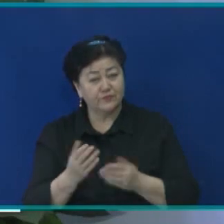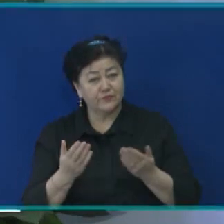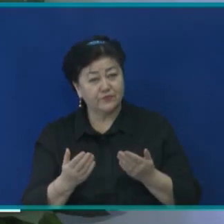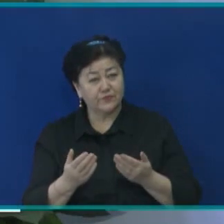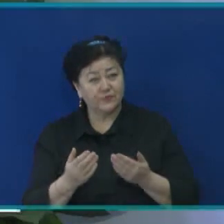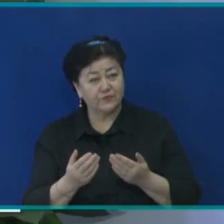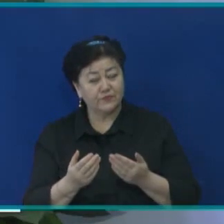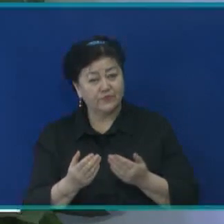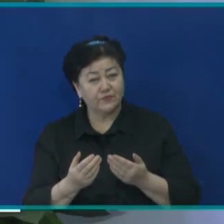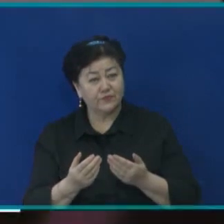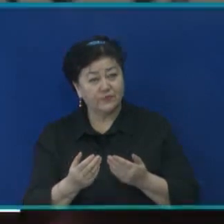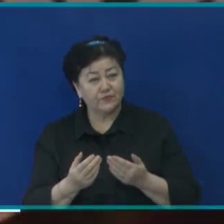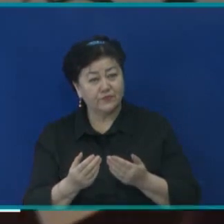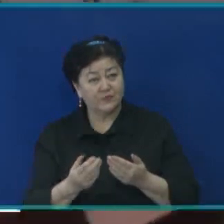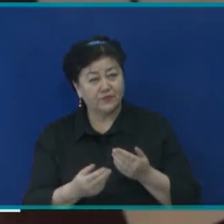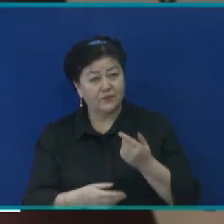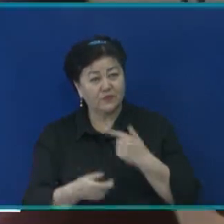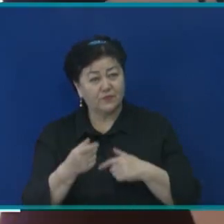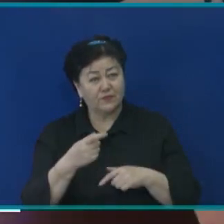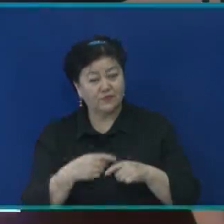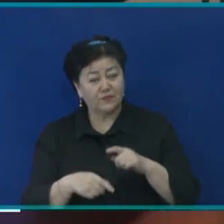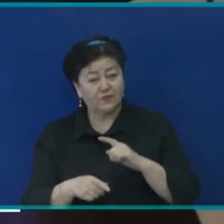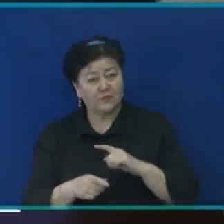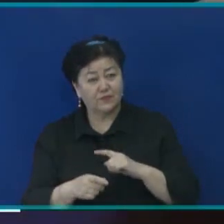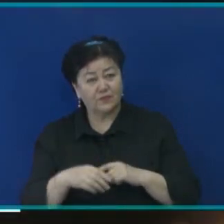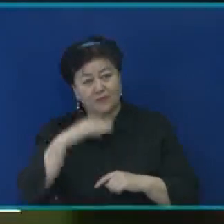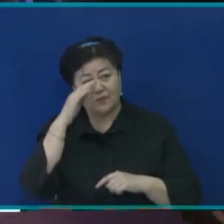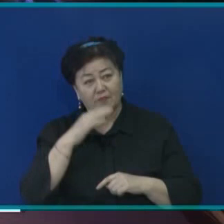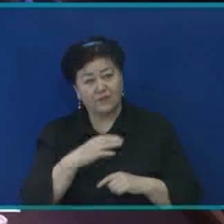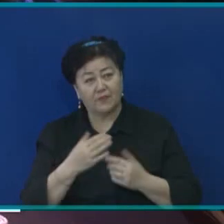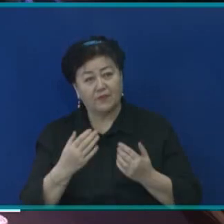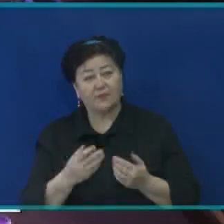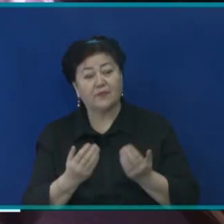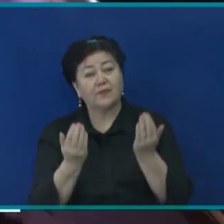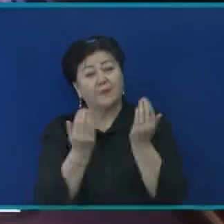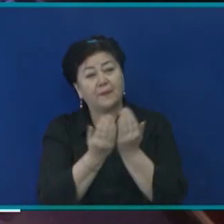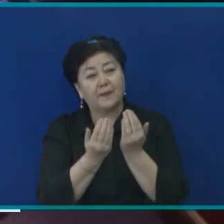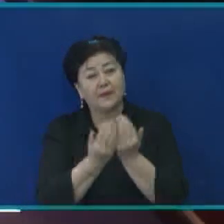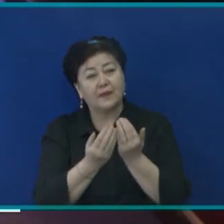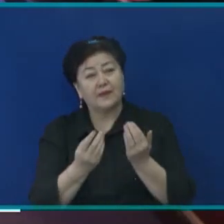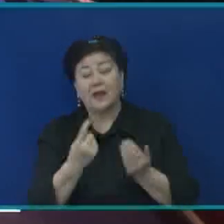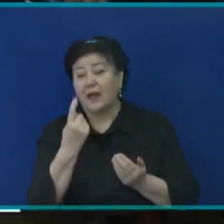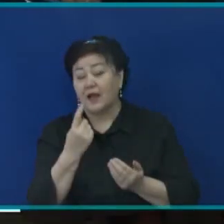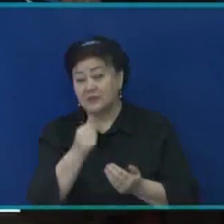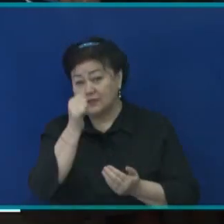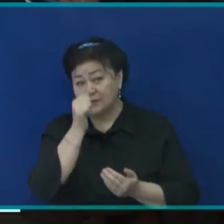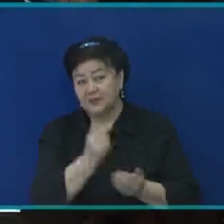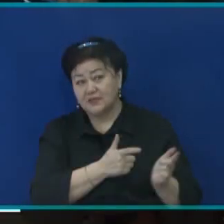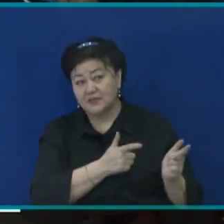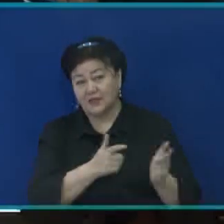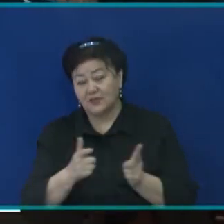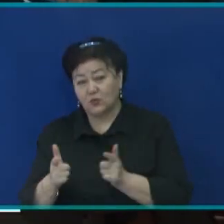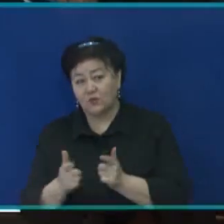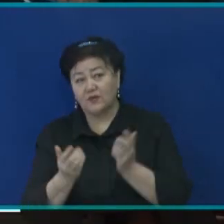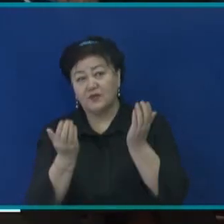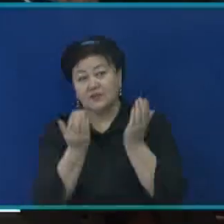соңында әкесін айналып. Қойылым режиссері Еркебұлан Қалымның айтуынша, пьесаны сахналауға бір айдай уақыт кеткен, және бұл